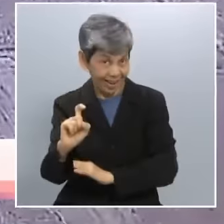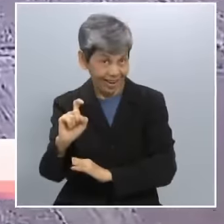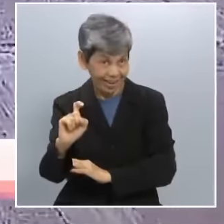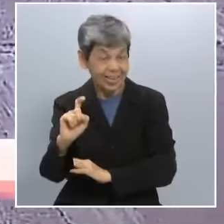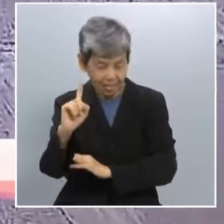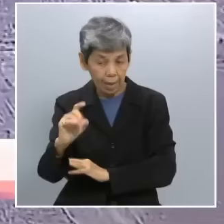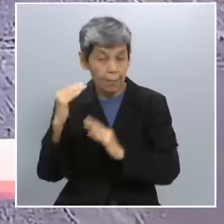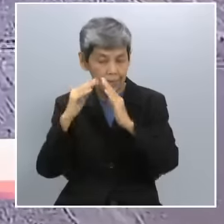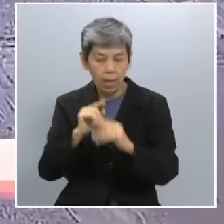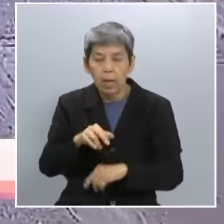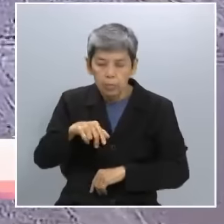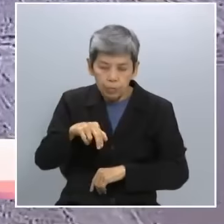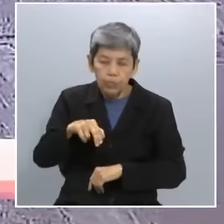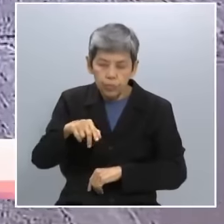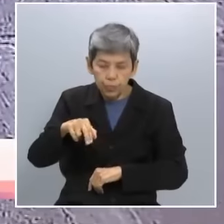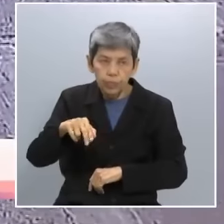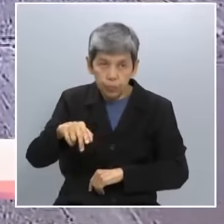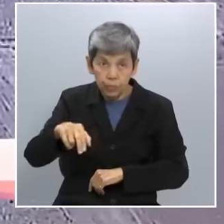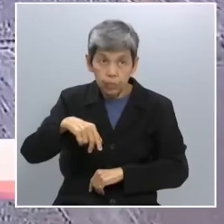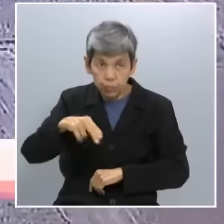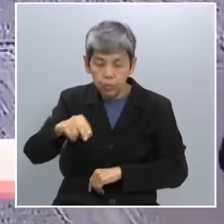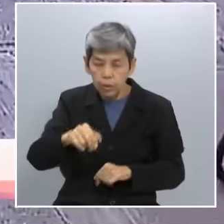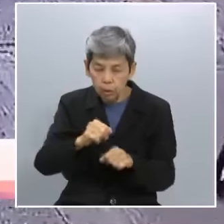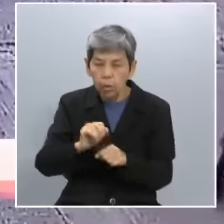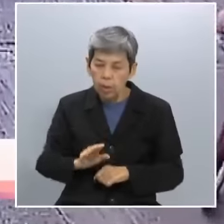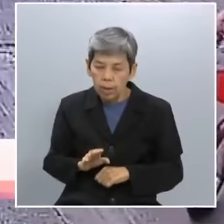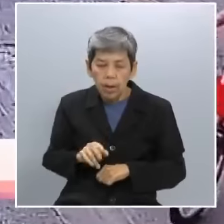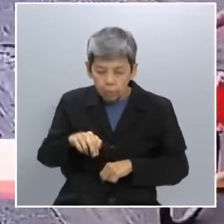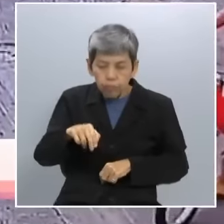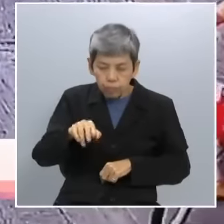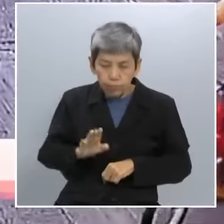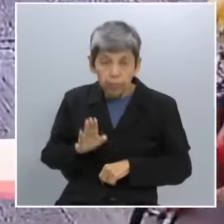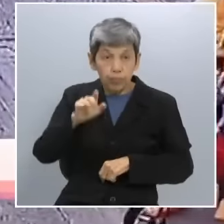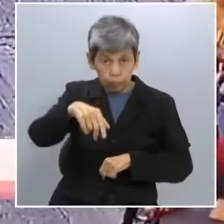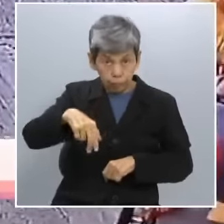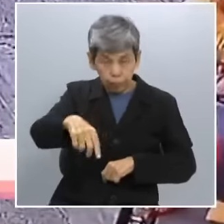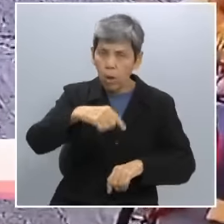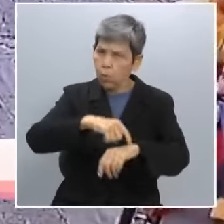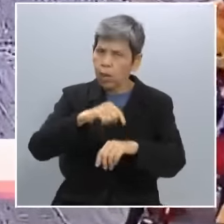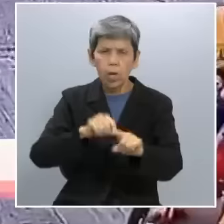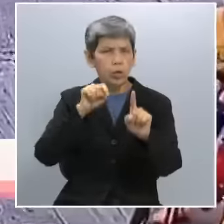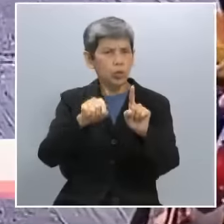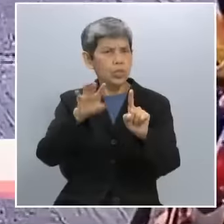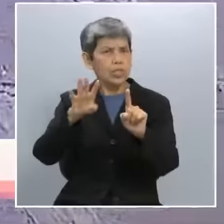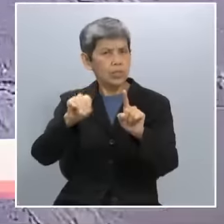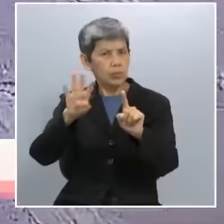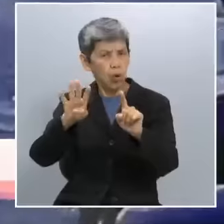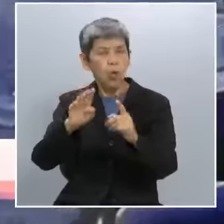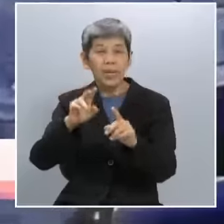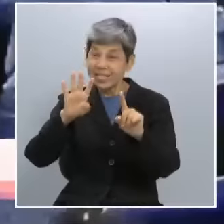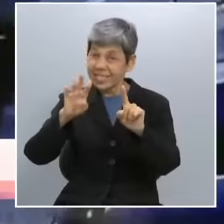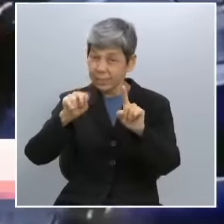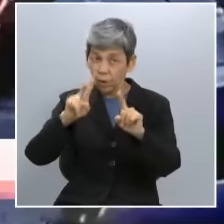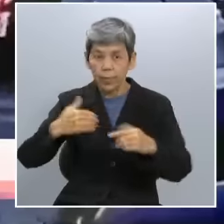วัดไปนะคะแล้วก็ผ่านสะพานข้ามคลองหลังจากนั้นช่วง 1342นไรเดอร์ขี่